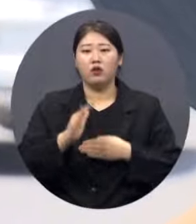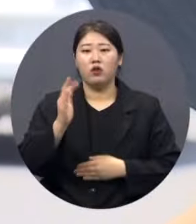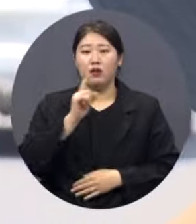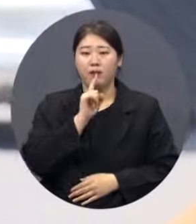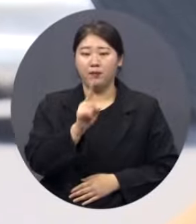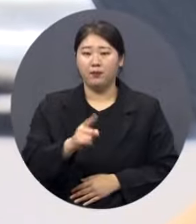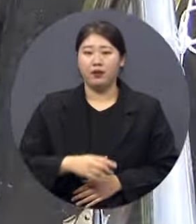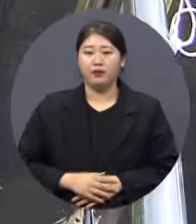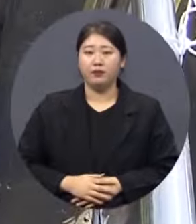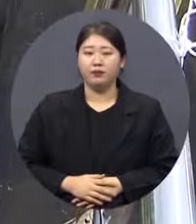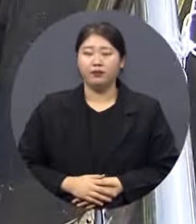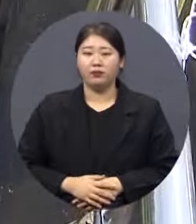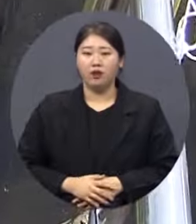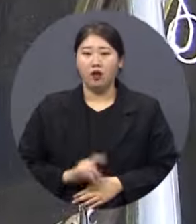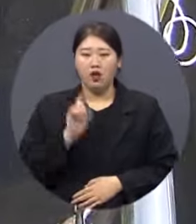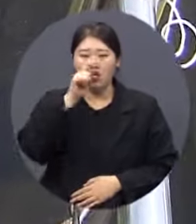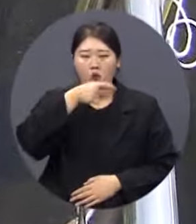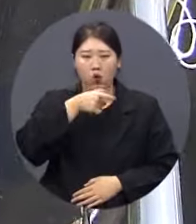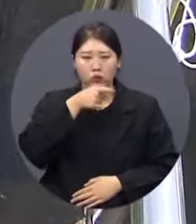현재